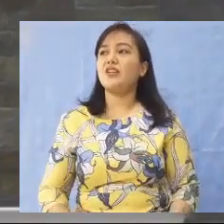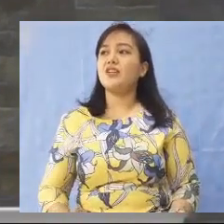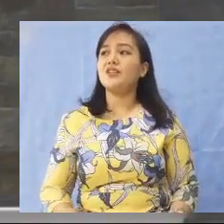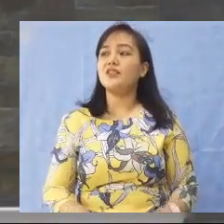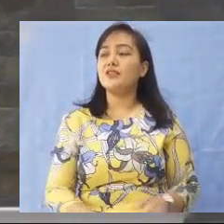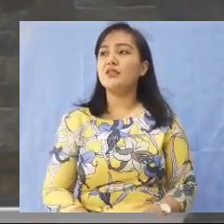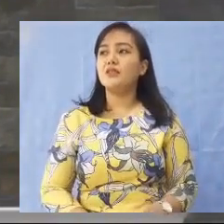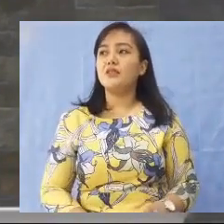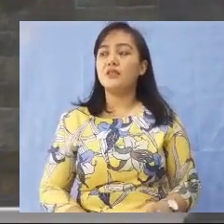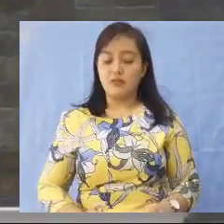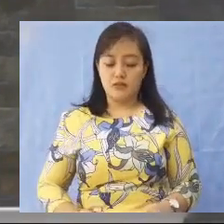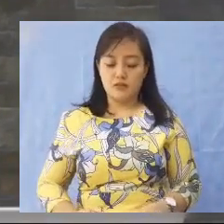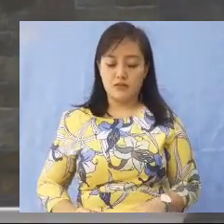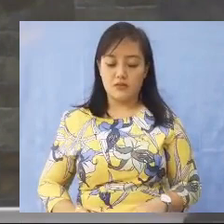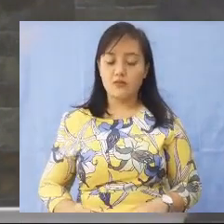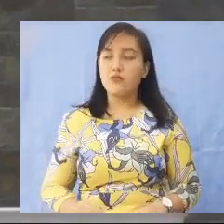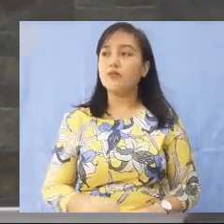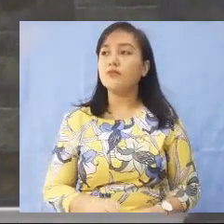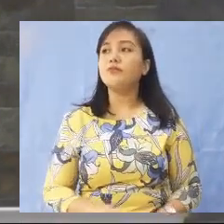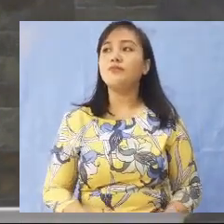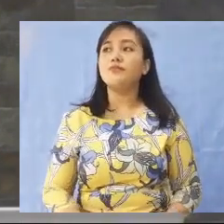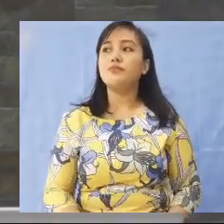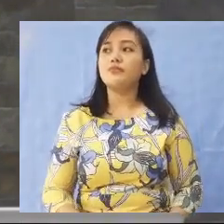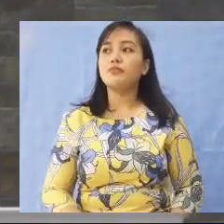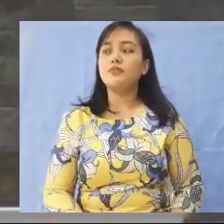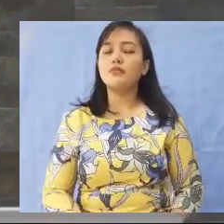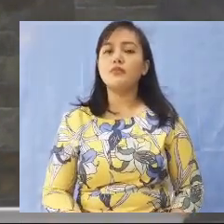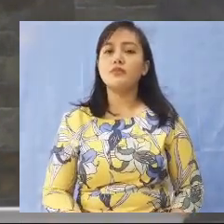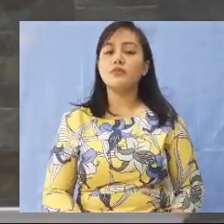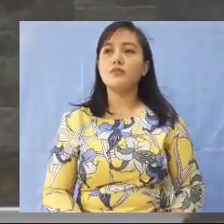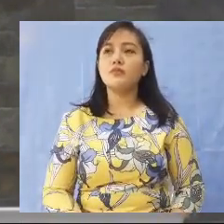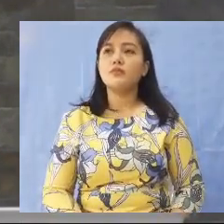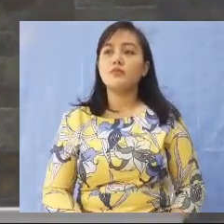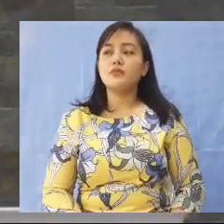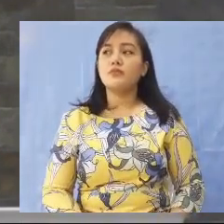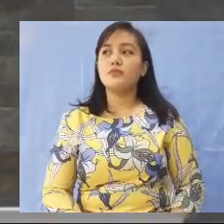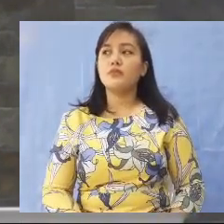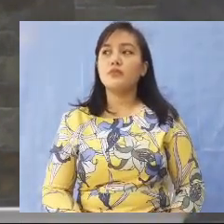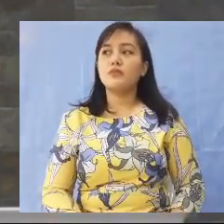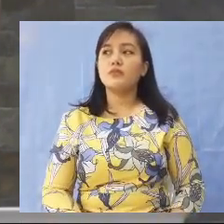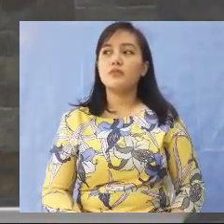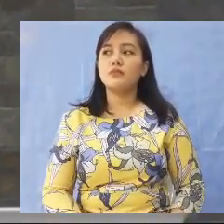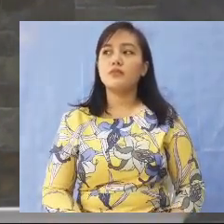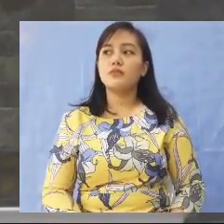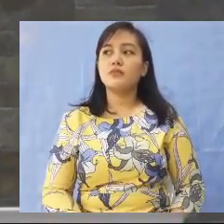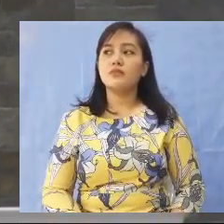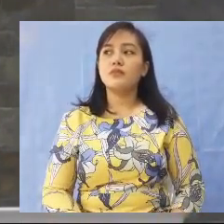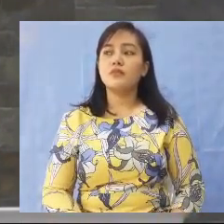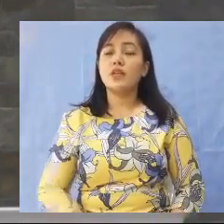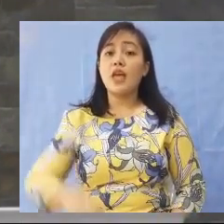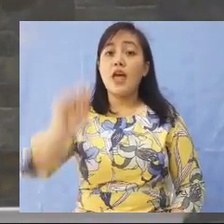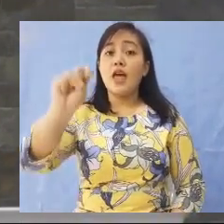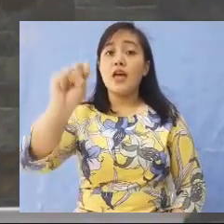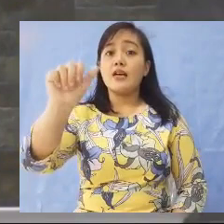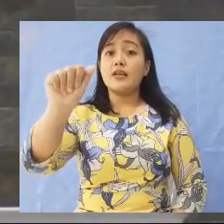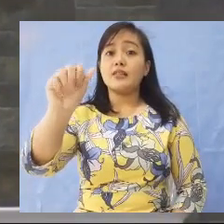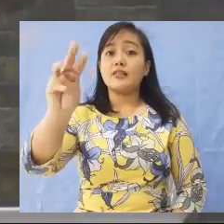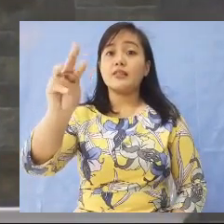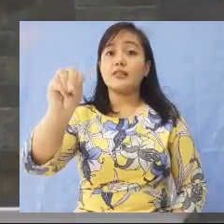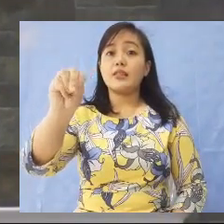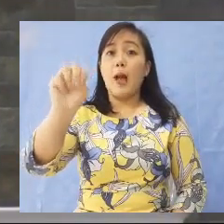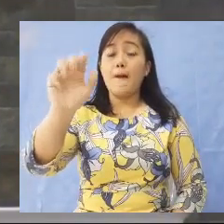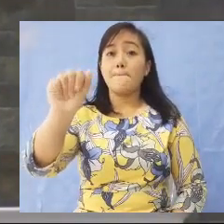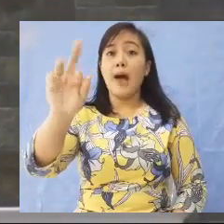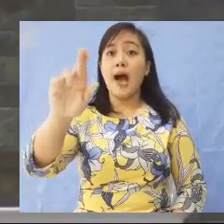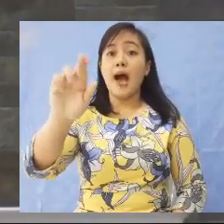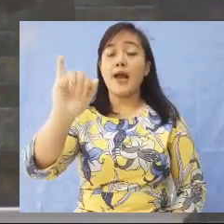teka muna, saan ako makakakuha ng ganyang klaseng tubig? Para pag nakakuha ako ng ganyang klaseng tubig, hindi na ako